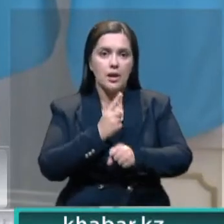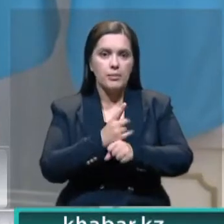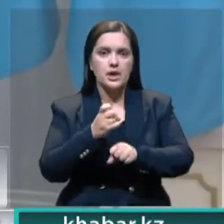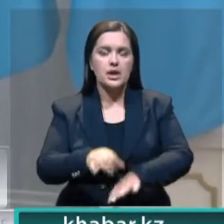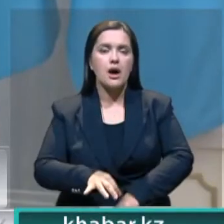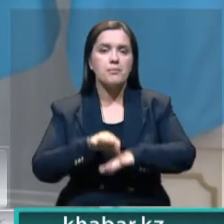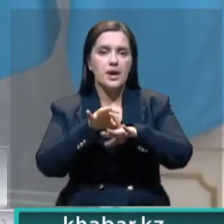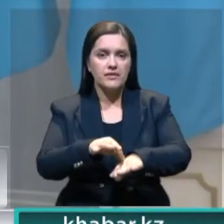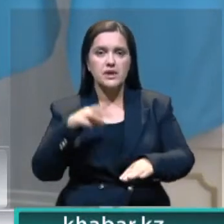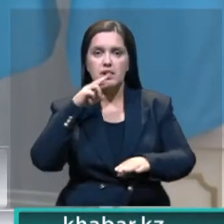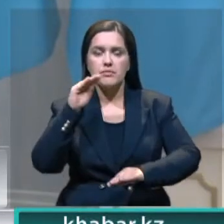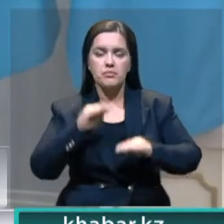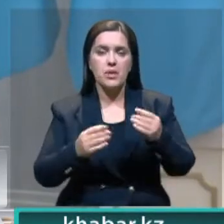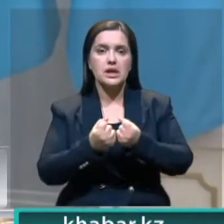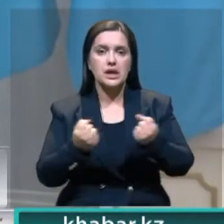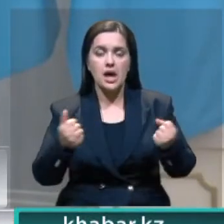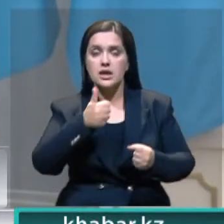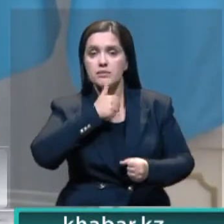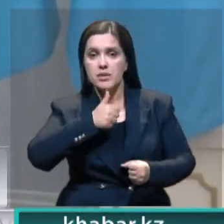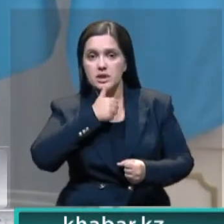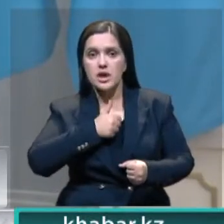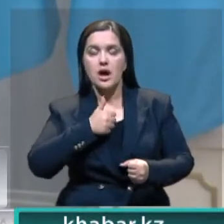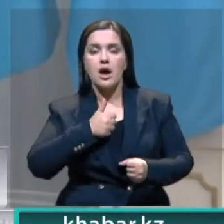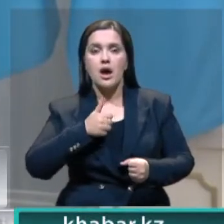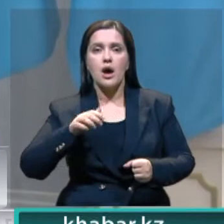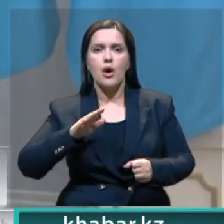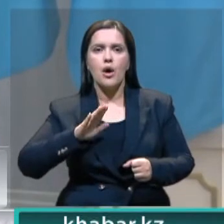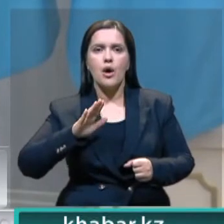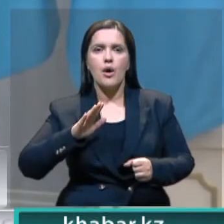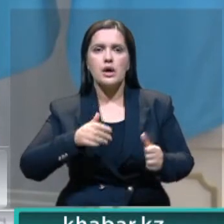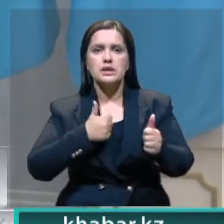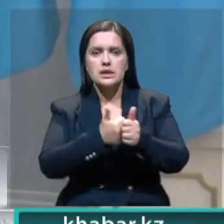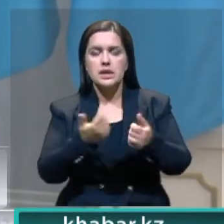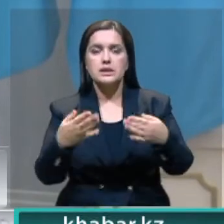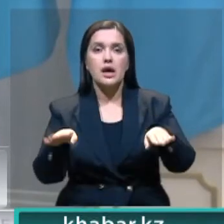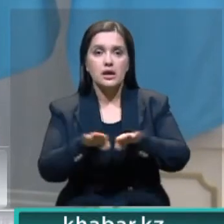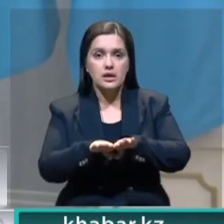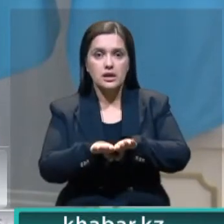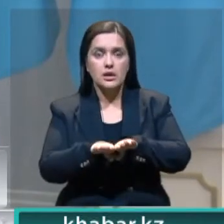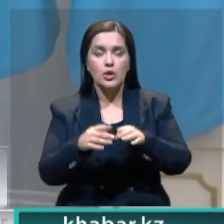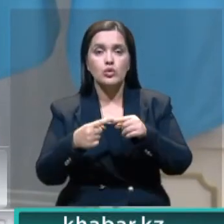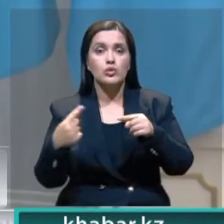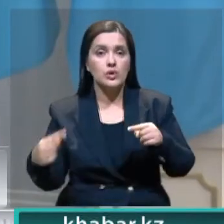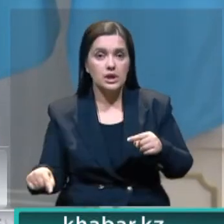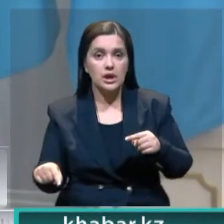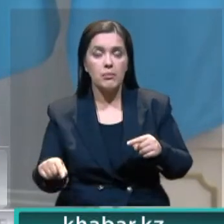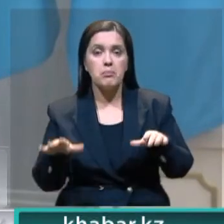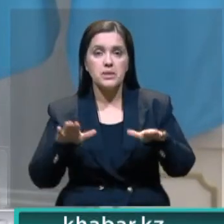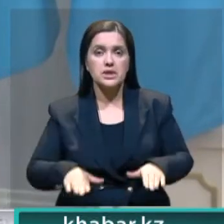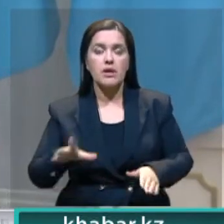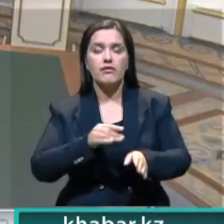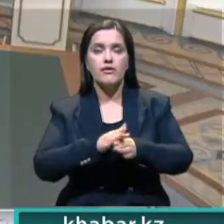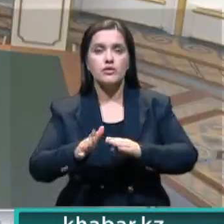за Семипалатинским полигоном были закрыты или законсервированы другие полигоны во